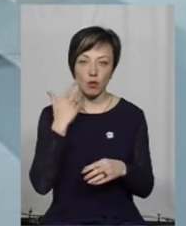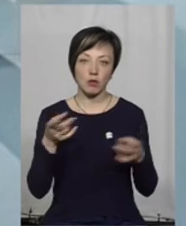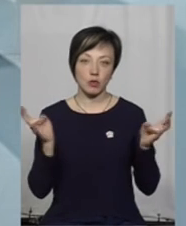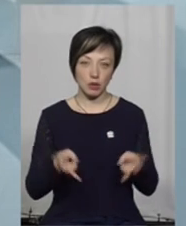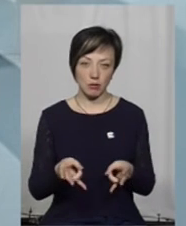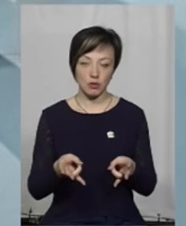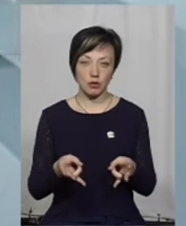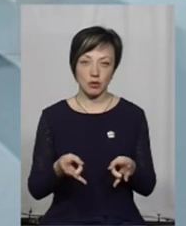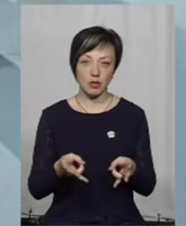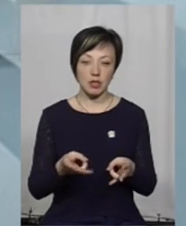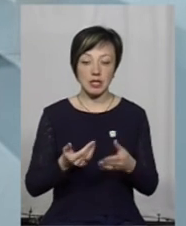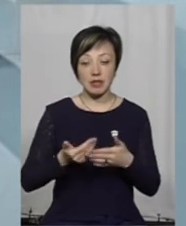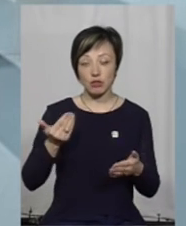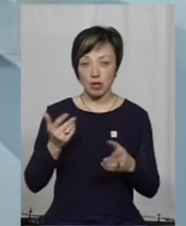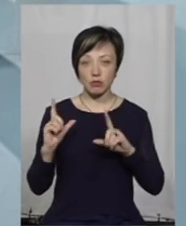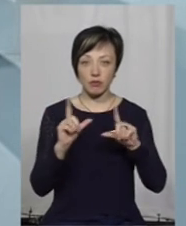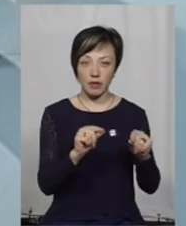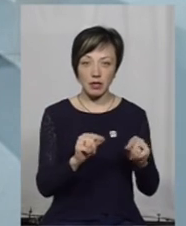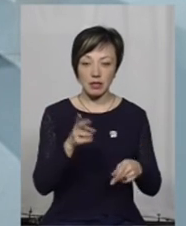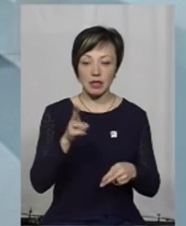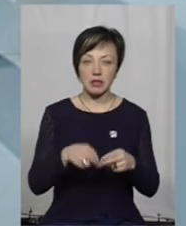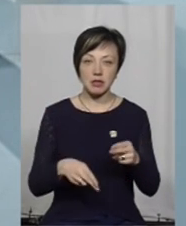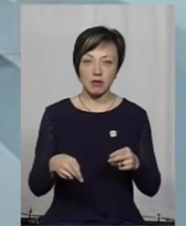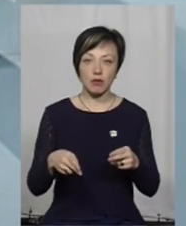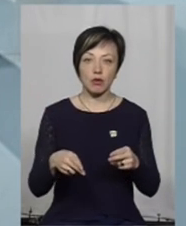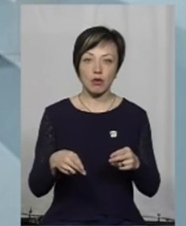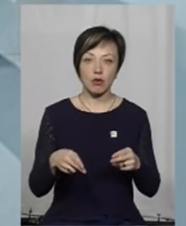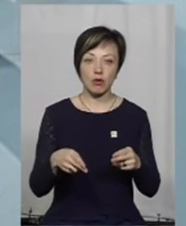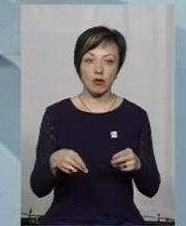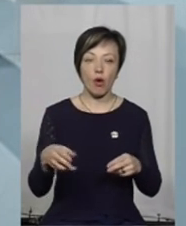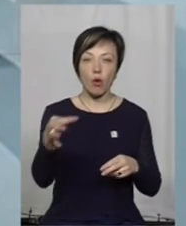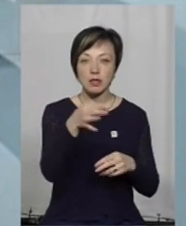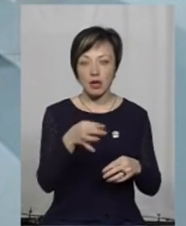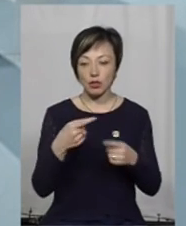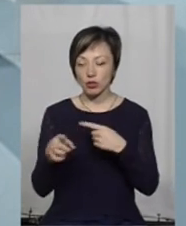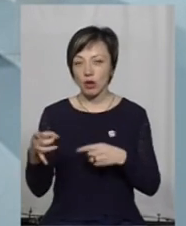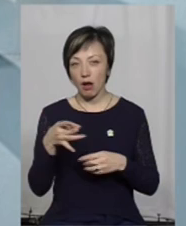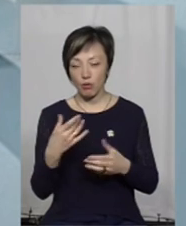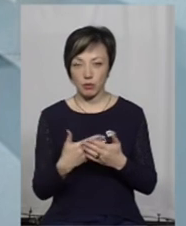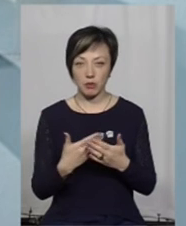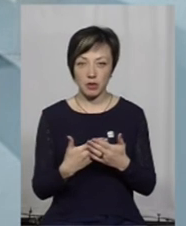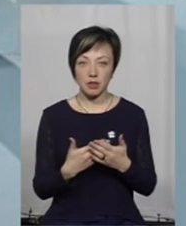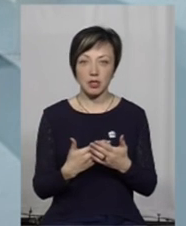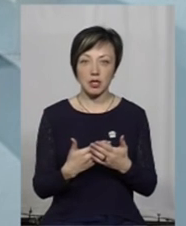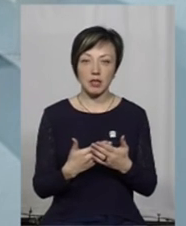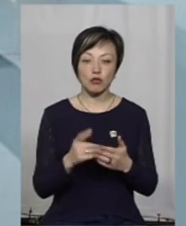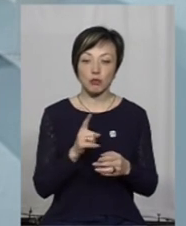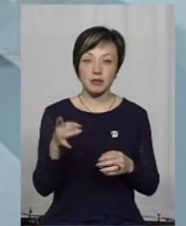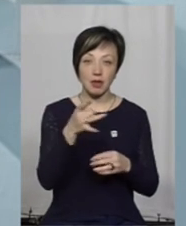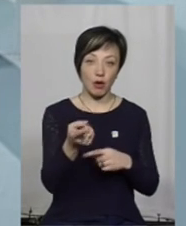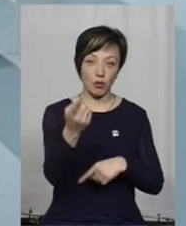потрібно завчасно виїхати на ту ж кінцеву озеро, на ту ж кінцеву іншого мікрорайону, для того, щоб саме з